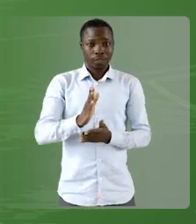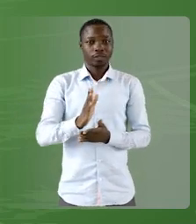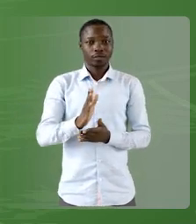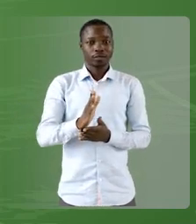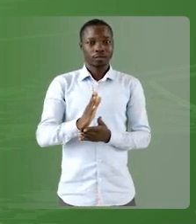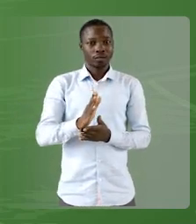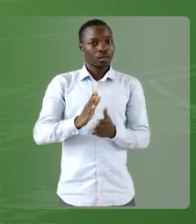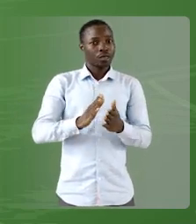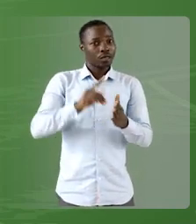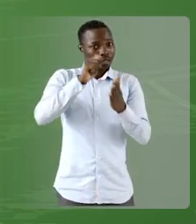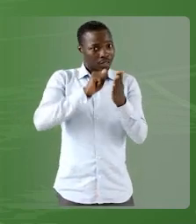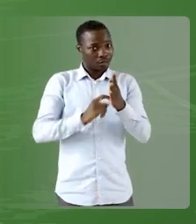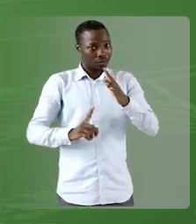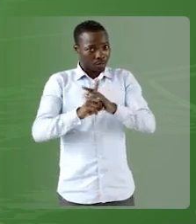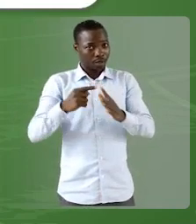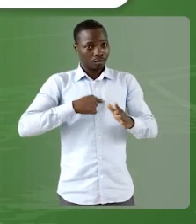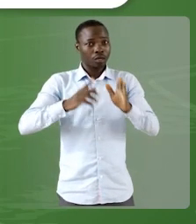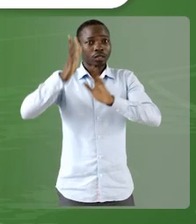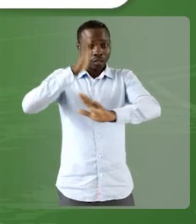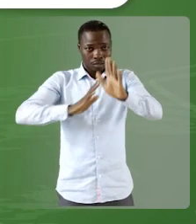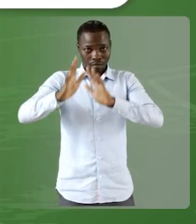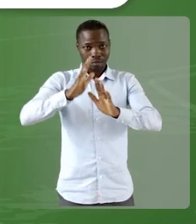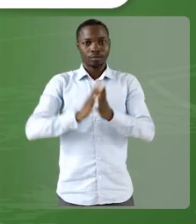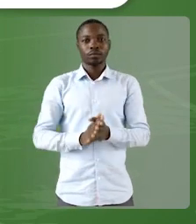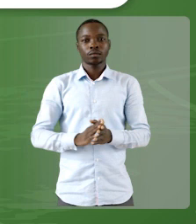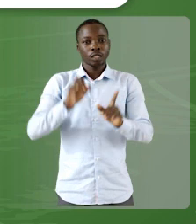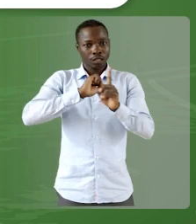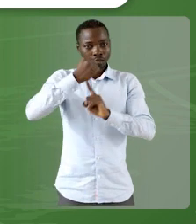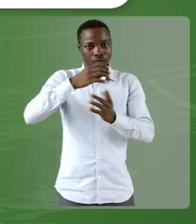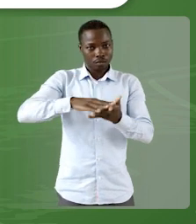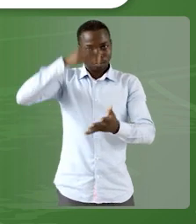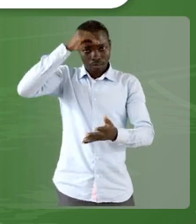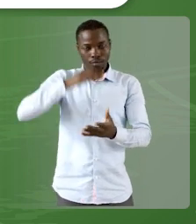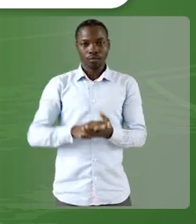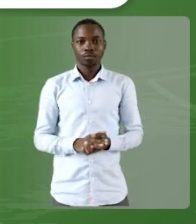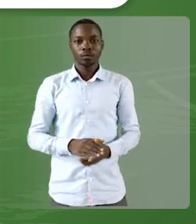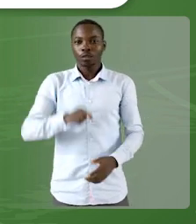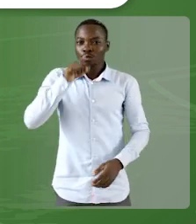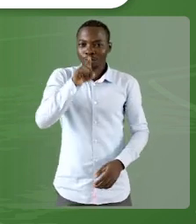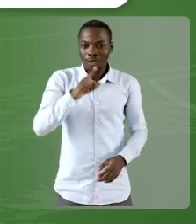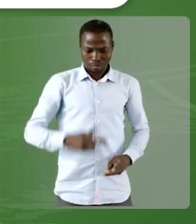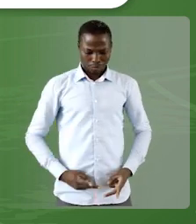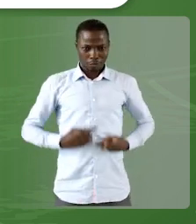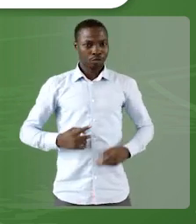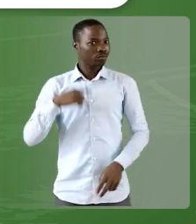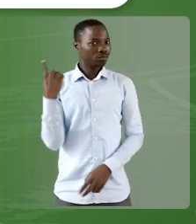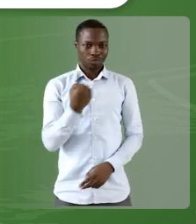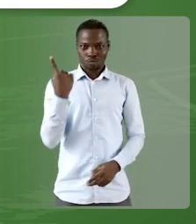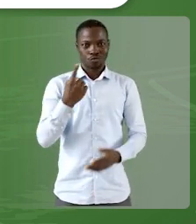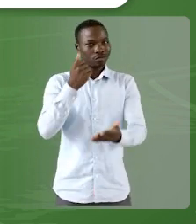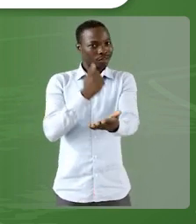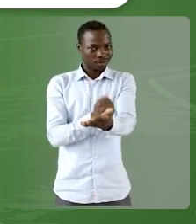la situation que je vous lis maintenant. Situation d'apprentissage. Tu as vécu tout le temps à